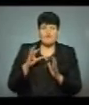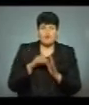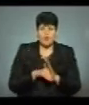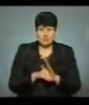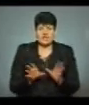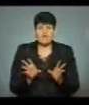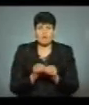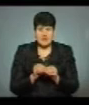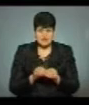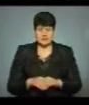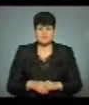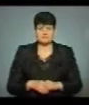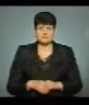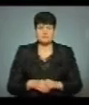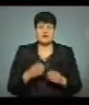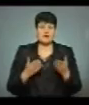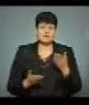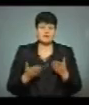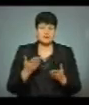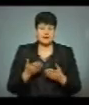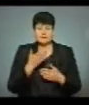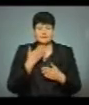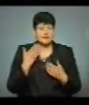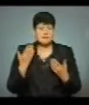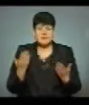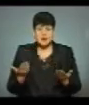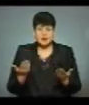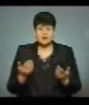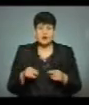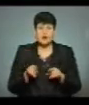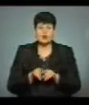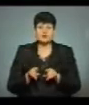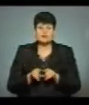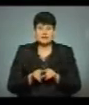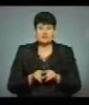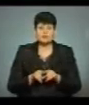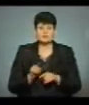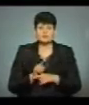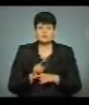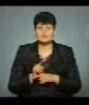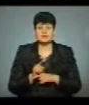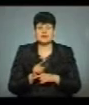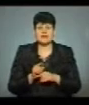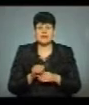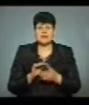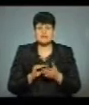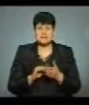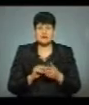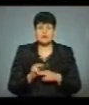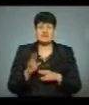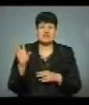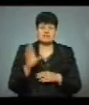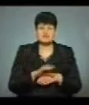до об'єднання. Але немає однакового і стандартного рецепту для лікування усіх